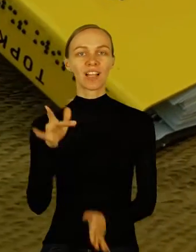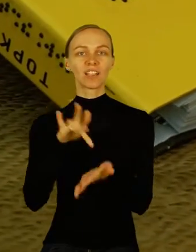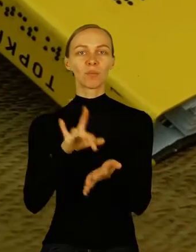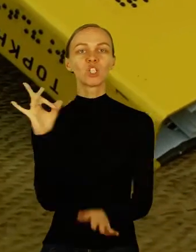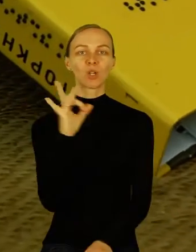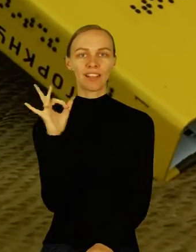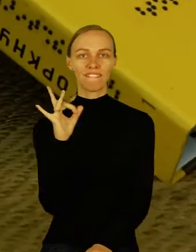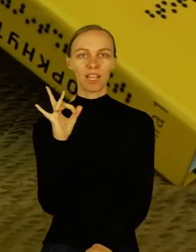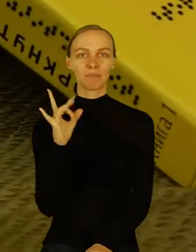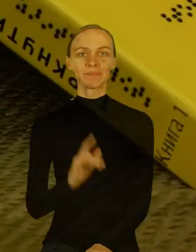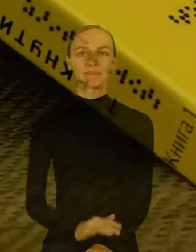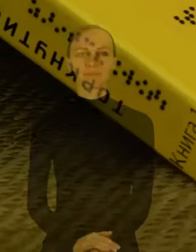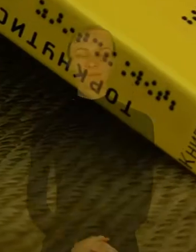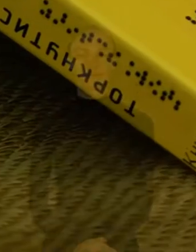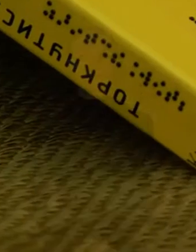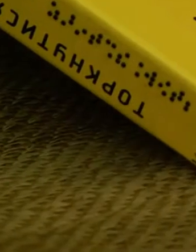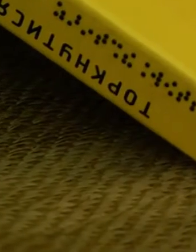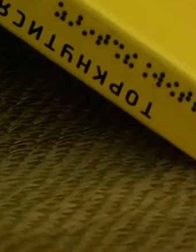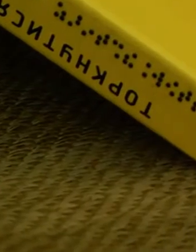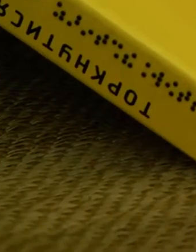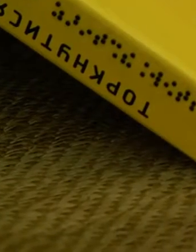Шевчук Олександр, місто Рівне.